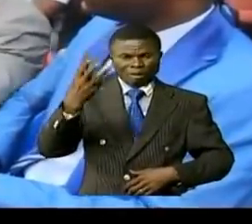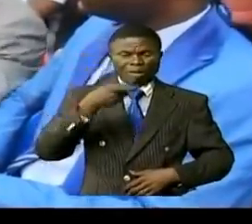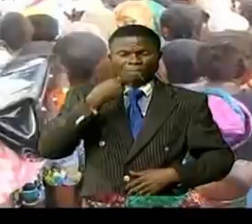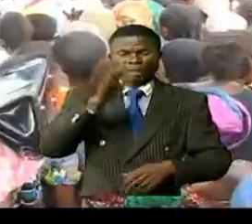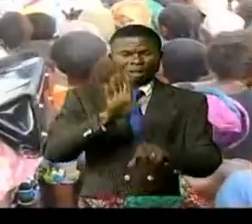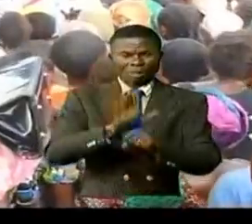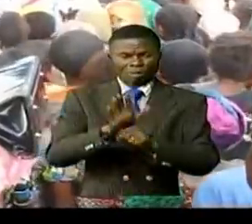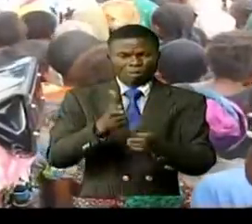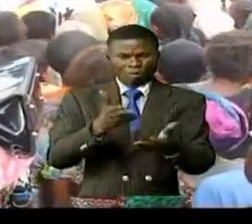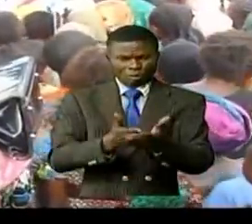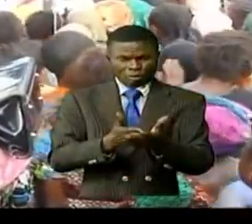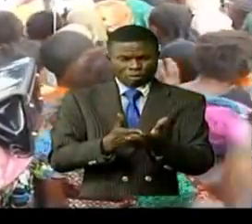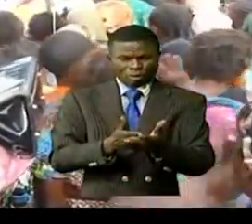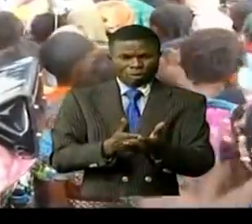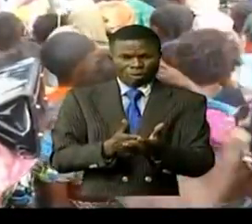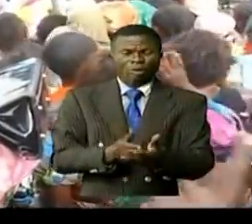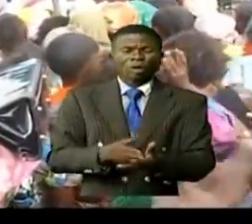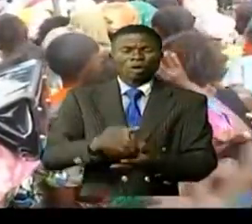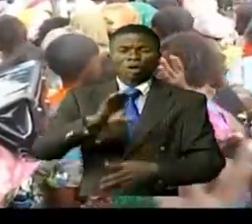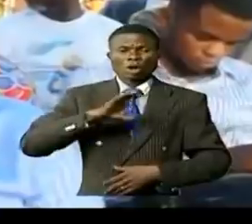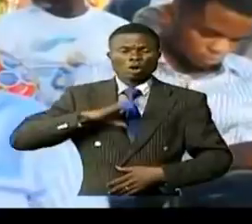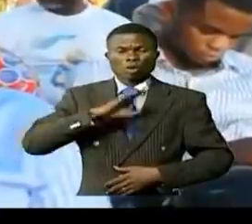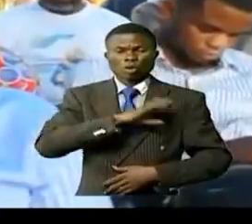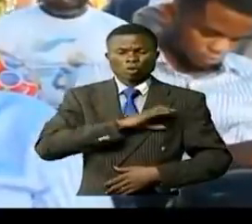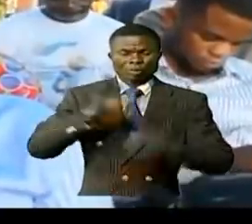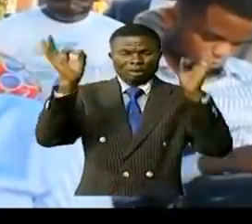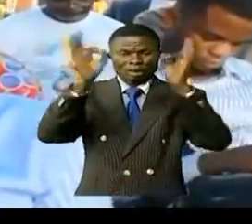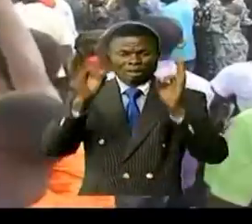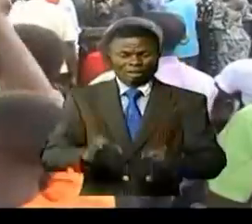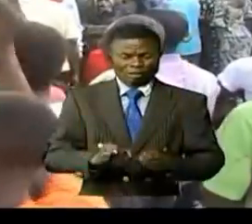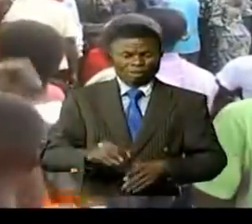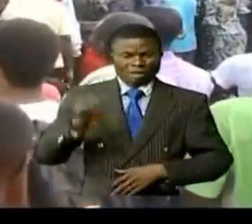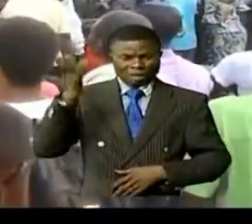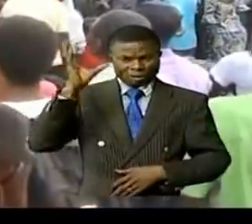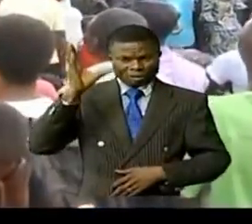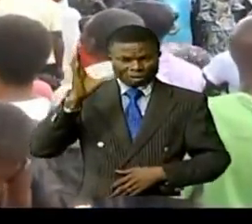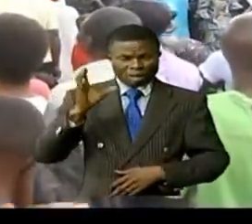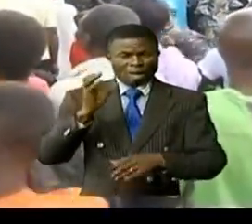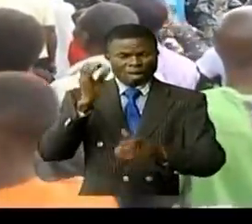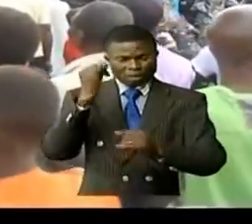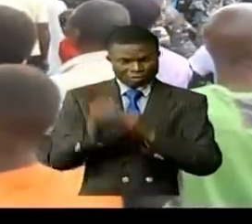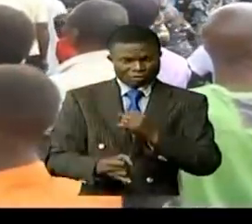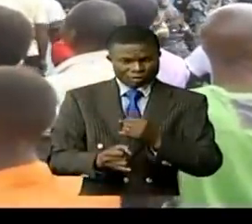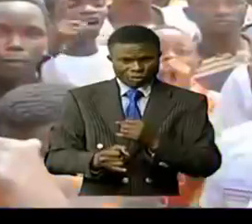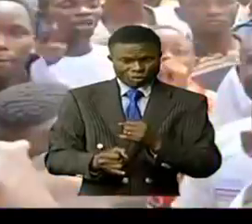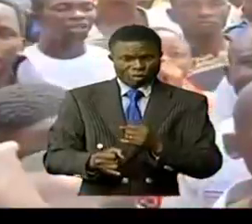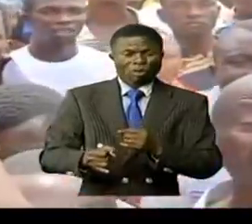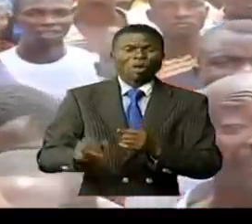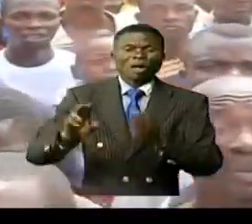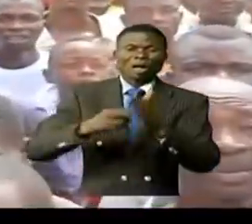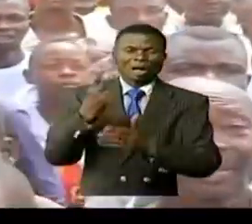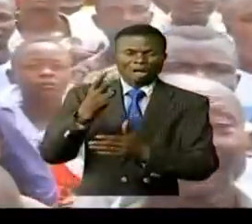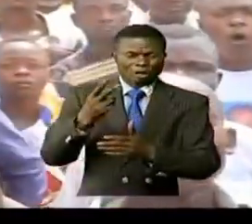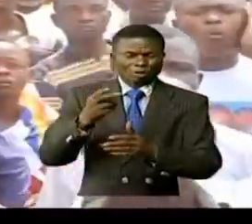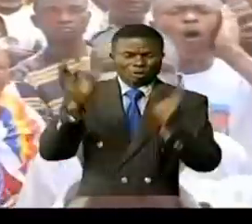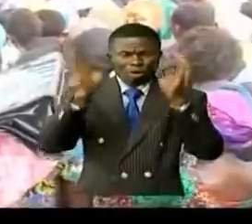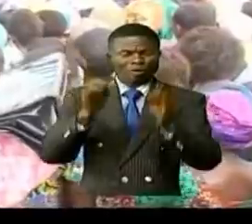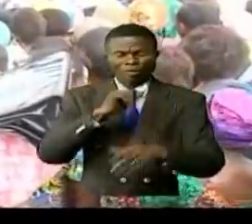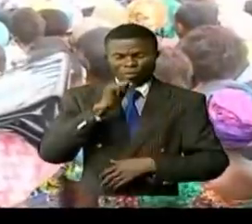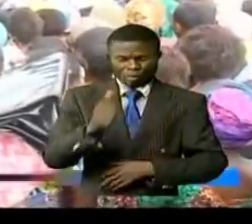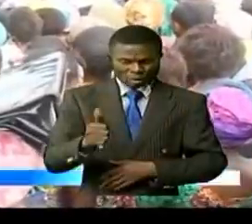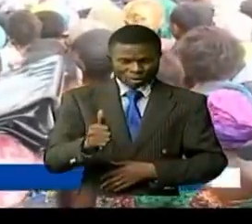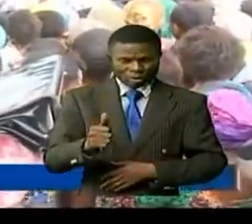indiqué. L'investiture du comité fédéral de l'UDPS Tshilingué vient de mettre fin au dédoublement des fédérations. C'était